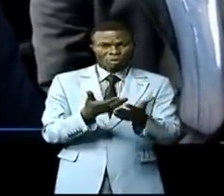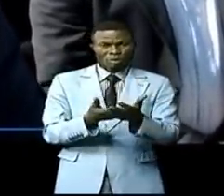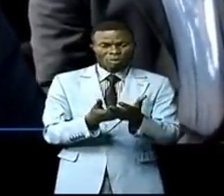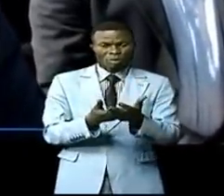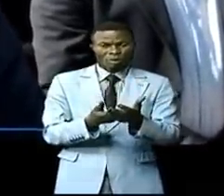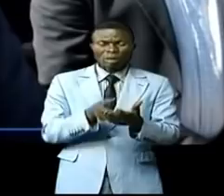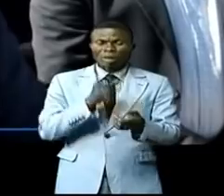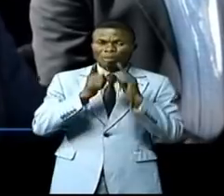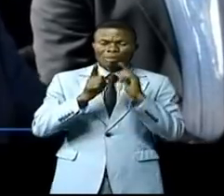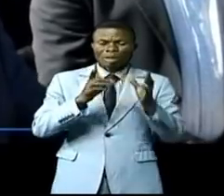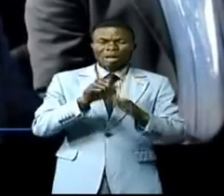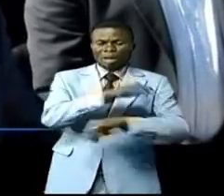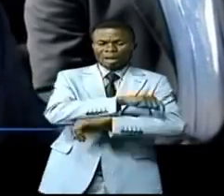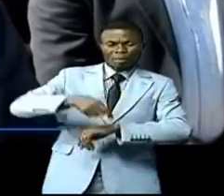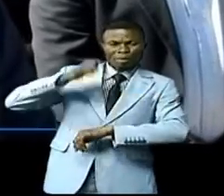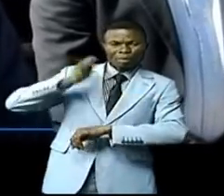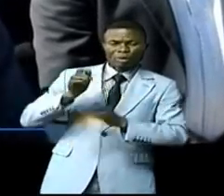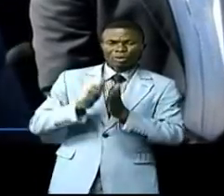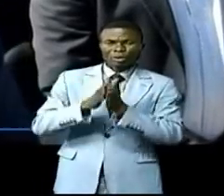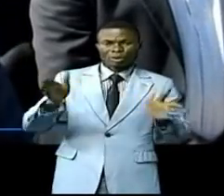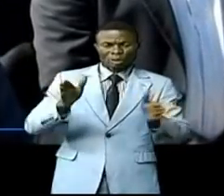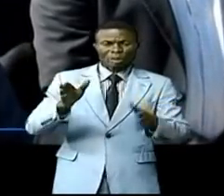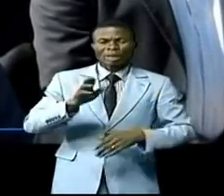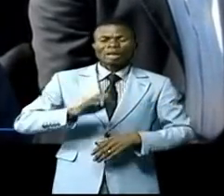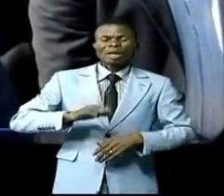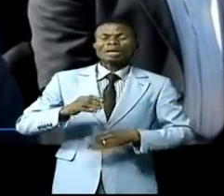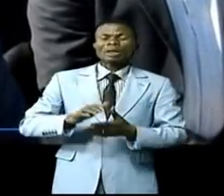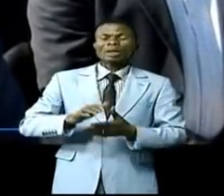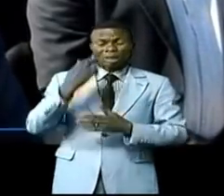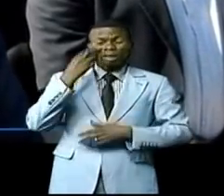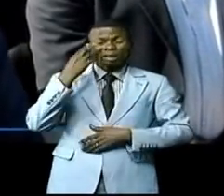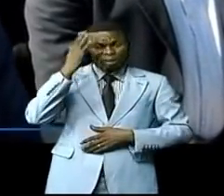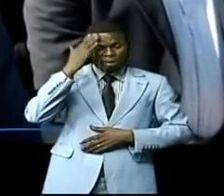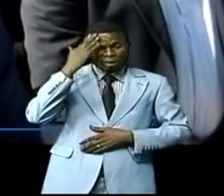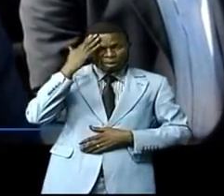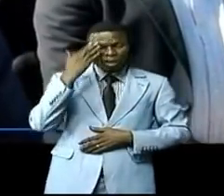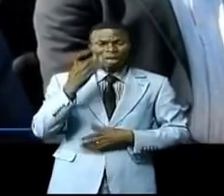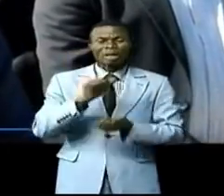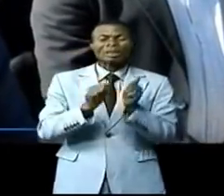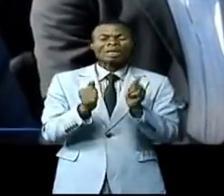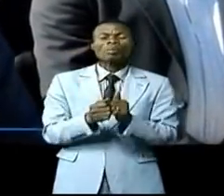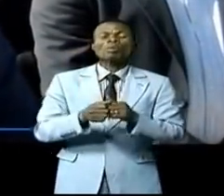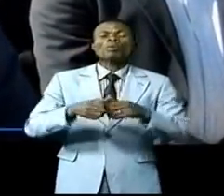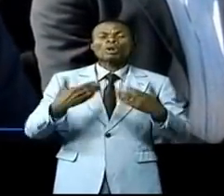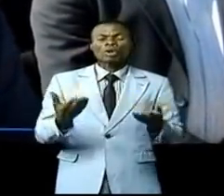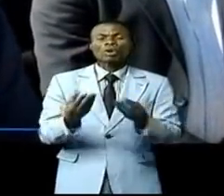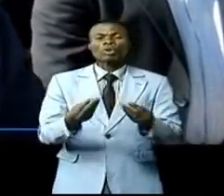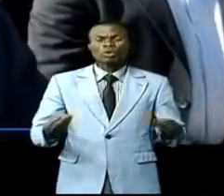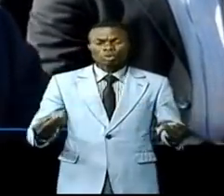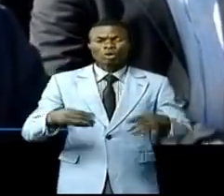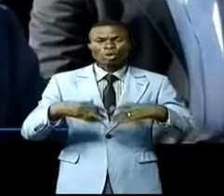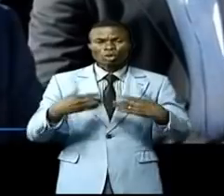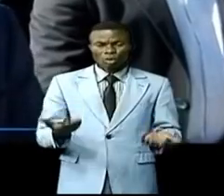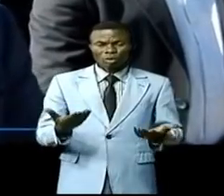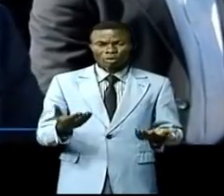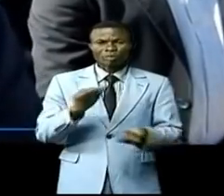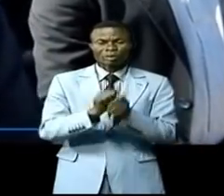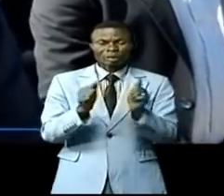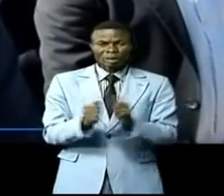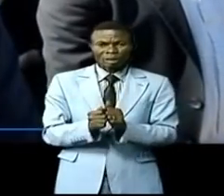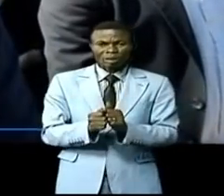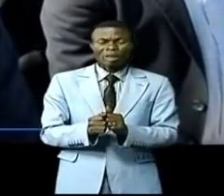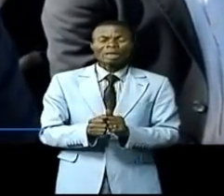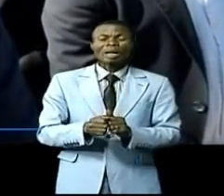avec le parquet général et le parquet de la République pour voir quels sont les cas bénins, cas qui entrent dans les faits